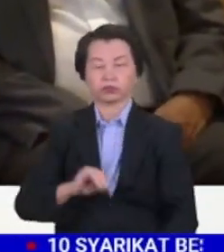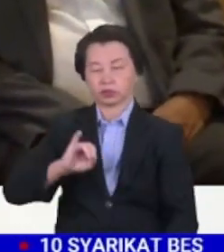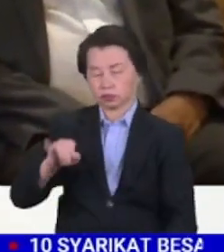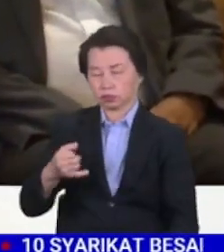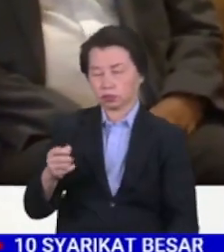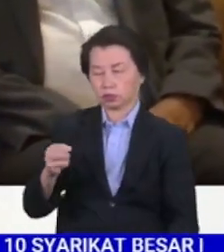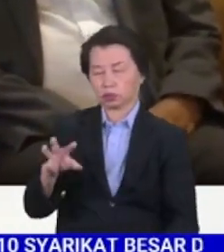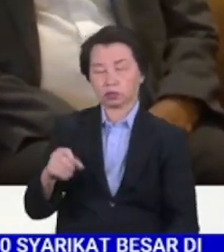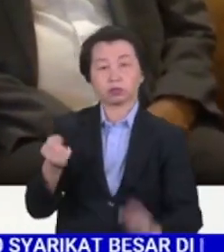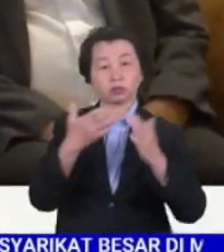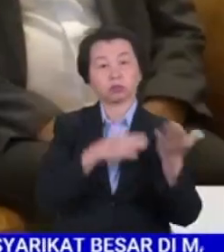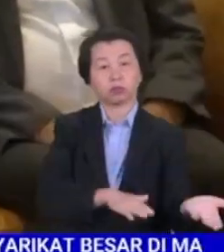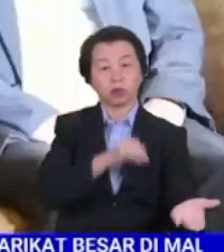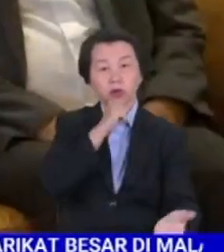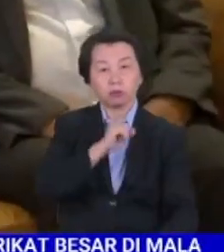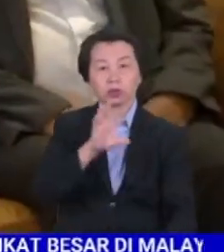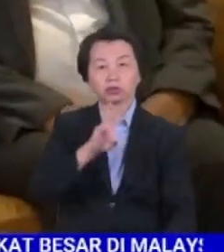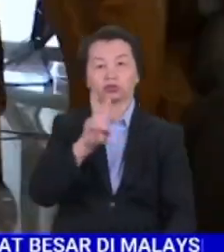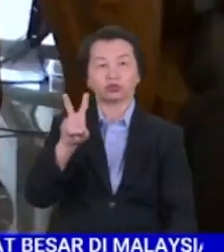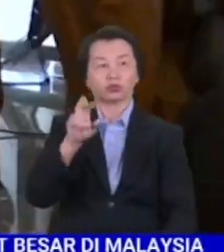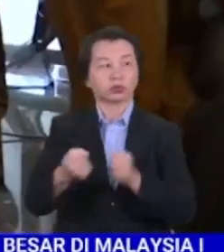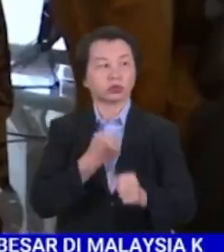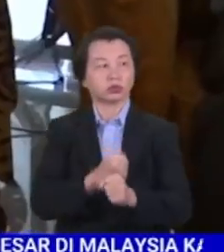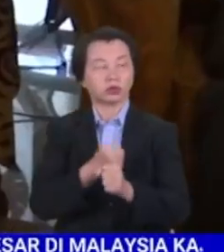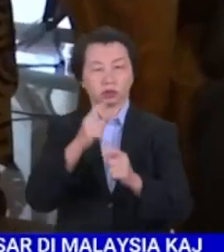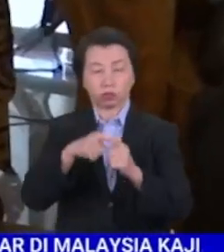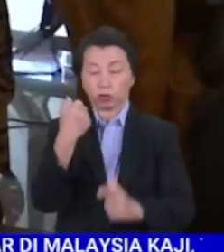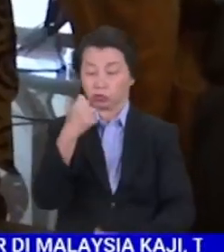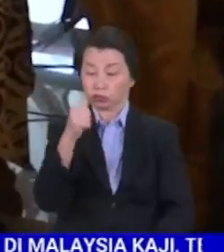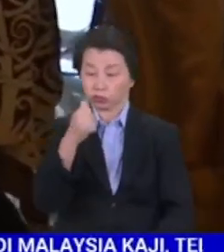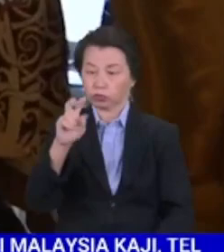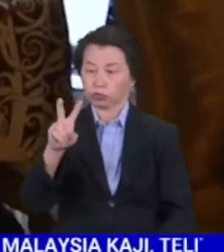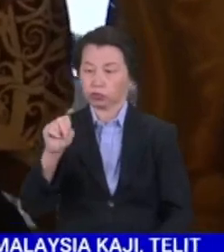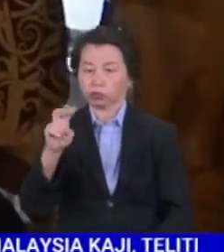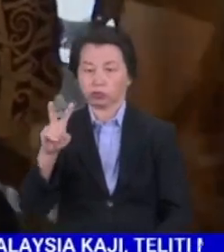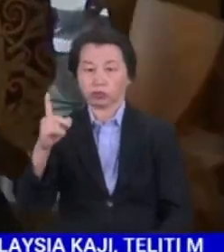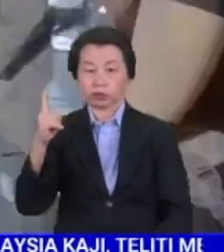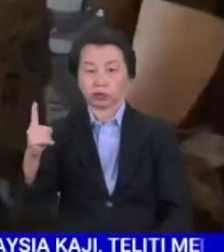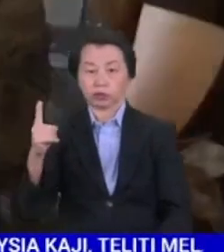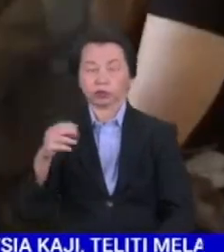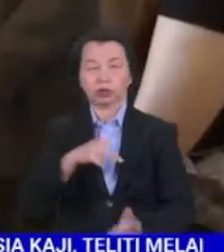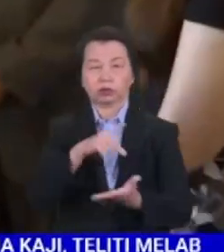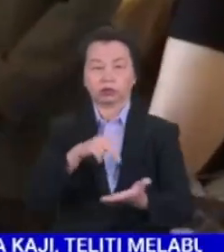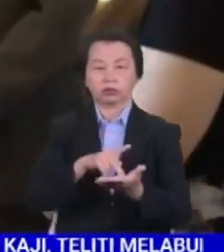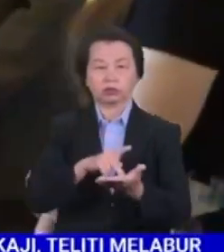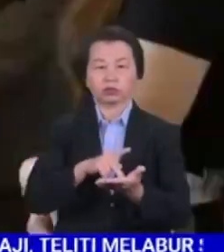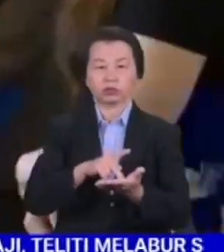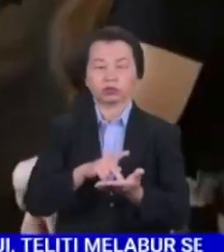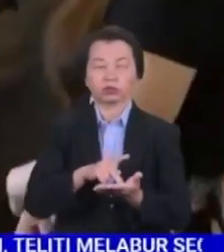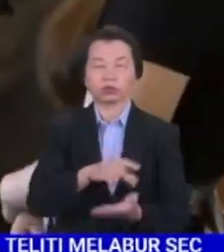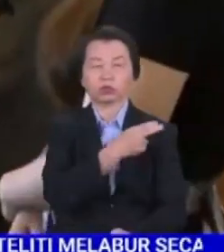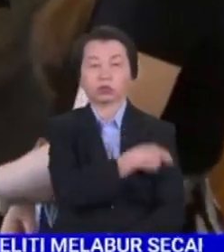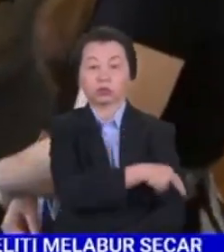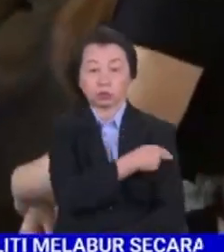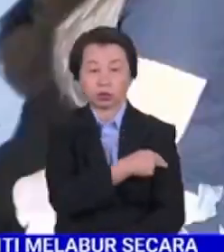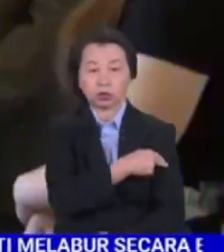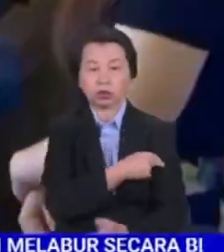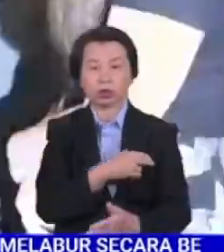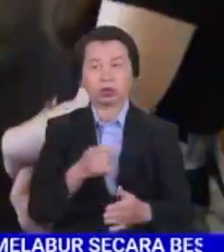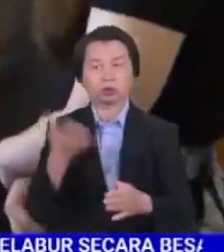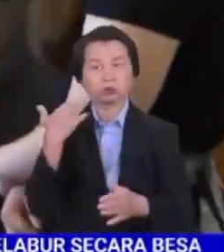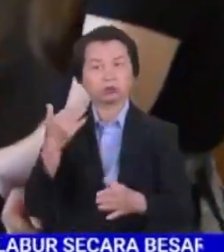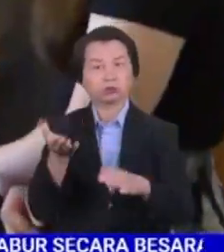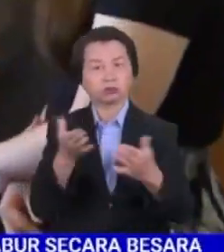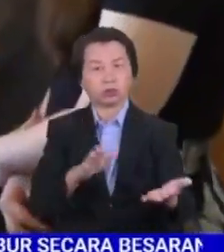James meninggal dunia di usia 72 tahun pada Oktober 2021 di Pusat Perubatan Norma. Mendiang pada ketika